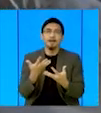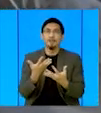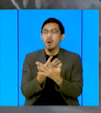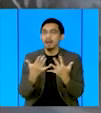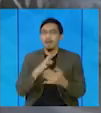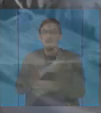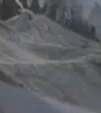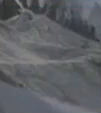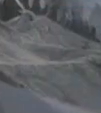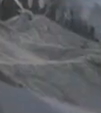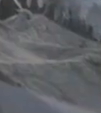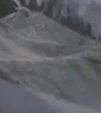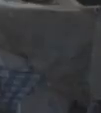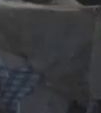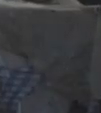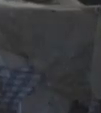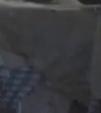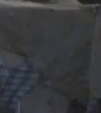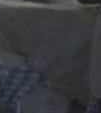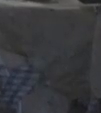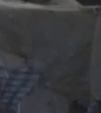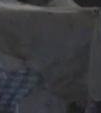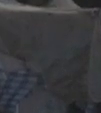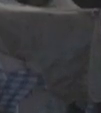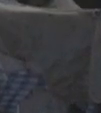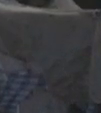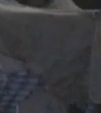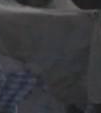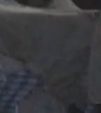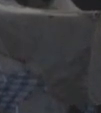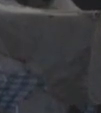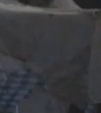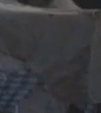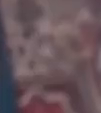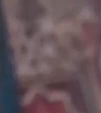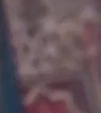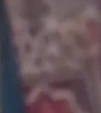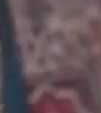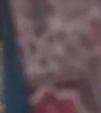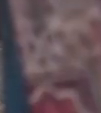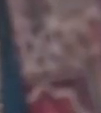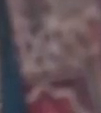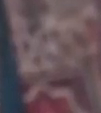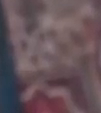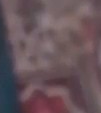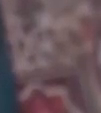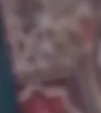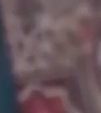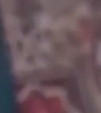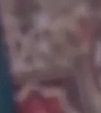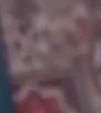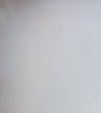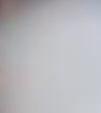menyebabkan penderitaan bagi warga Palestina. Akibat perang, ratusan ribu warga Palestina di Gaza harus mengungsi dan kini tinggal